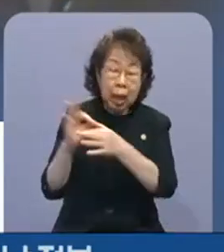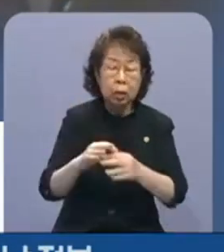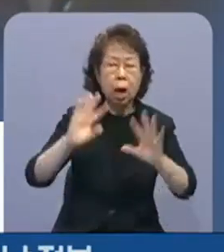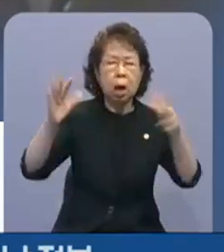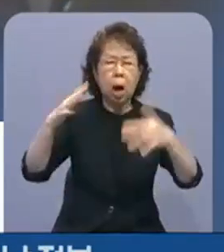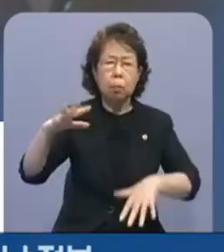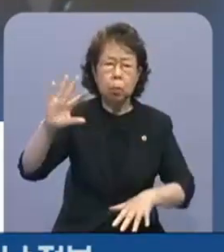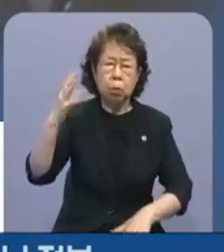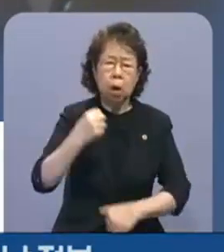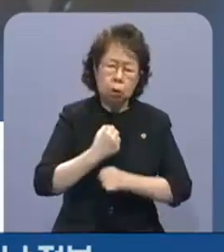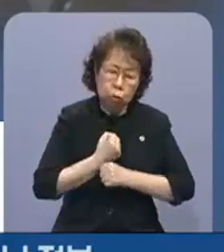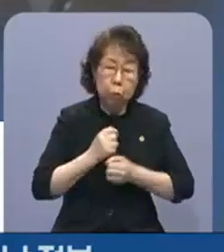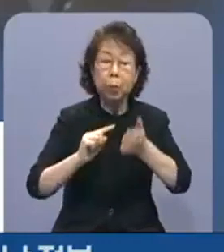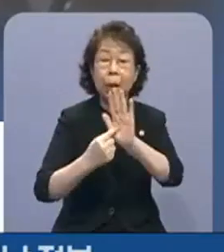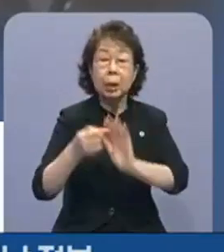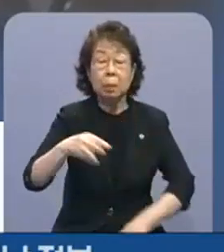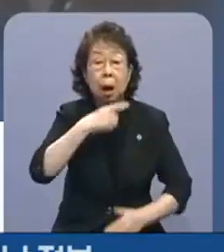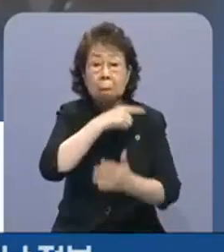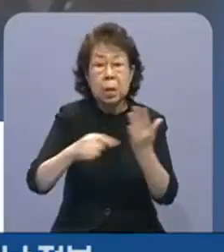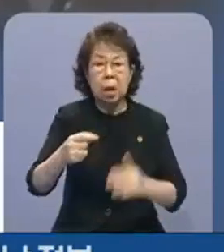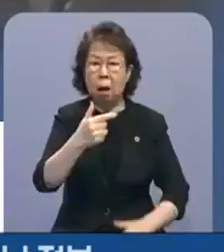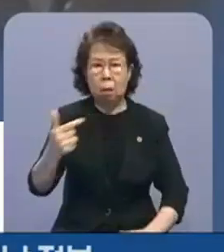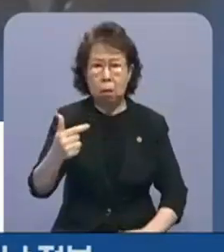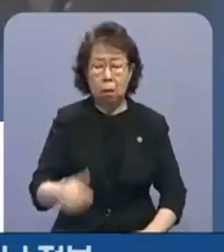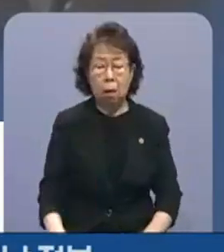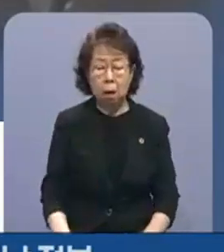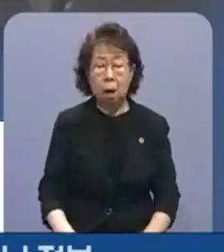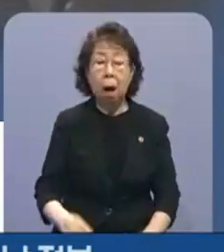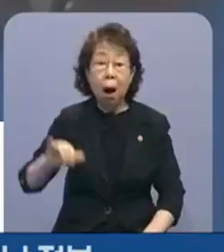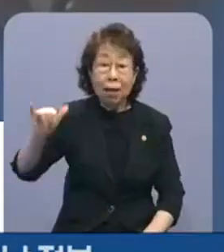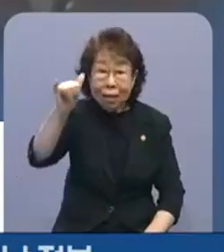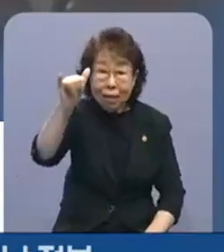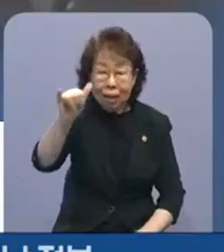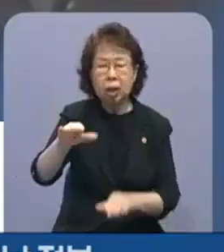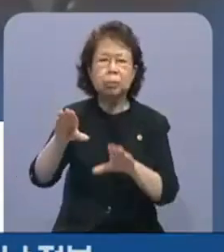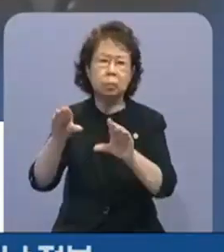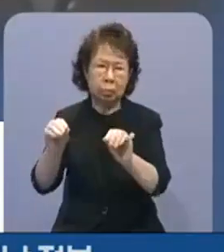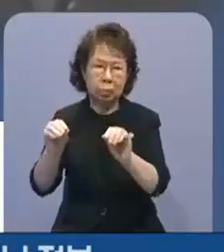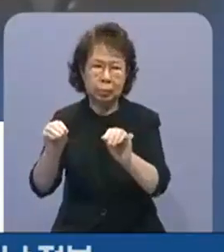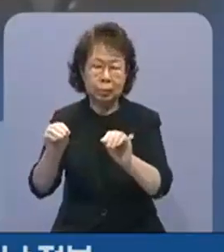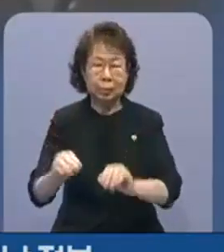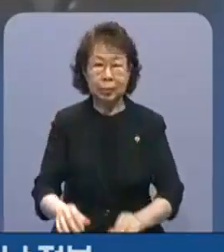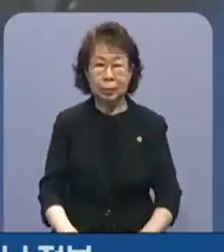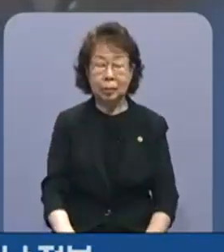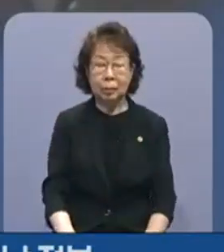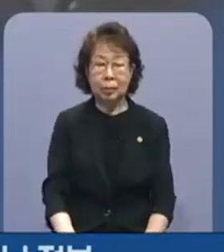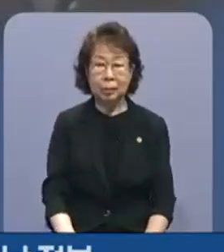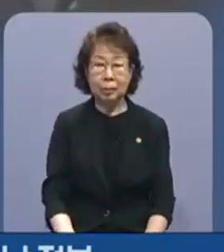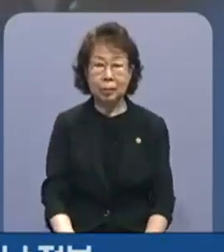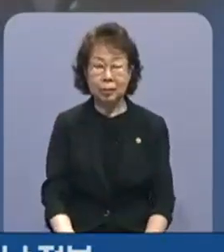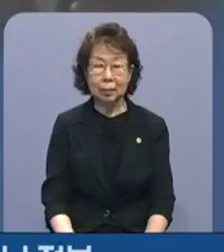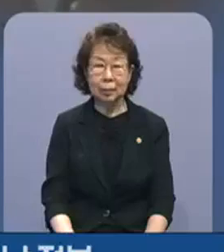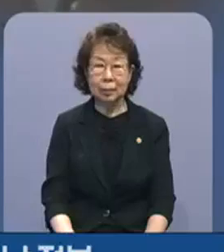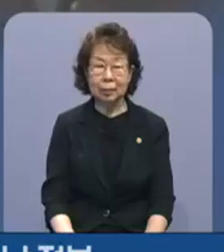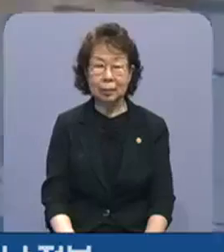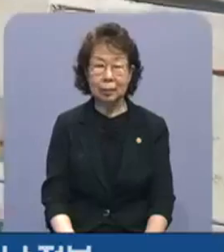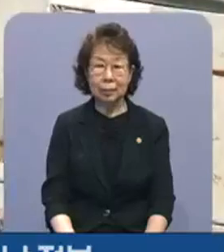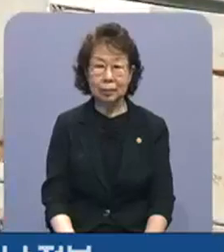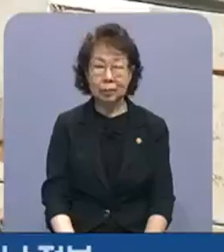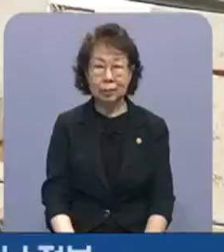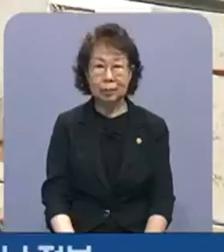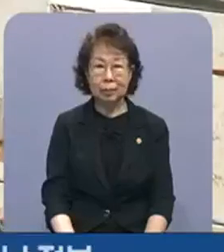강 풍 주 의 보 까지 들어져 피해가 수출 했고 항공기 결항 도 잇따랐습니다 모두의 정민규 기자 입니다 4